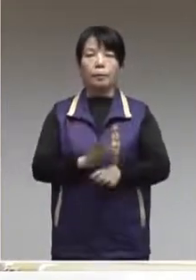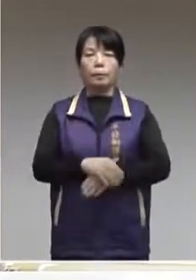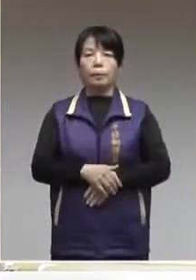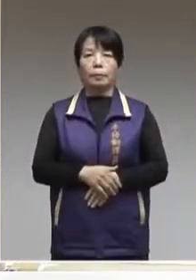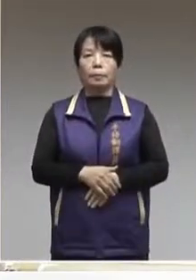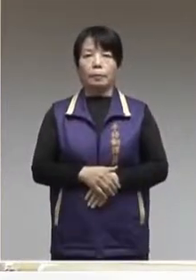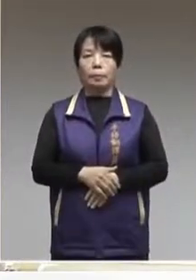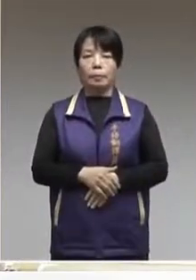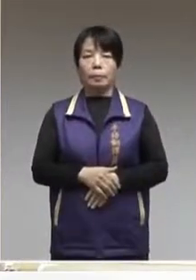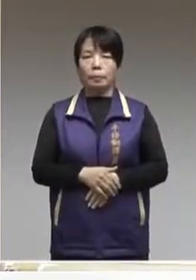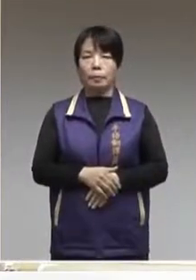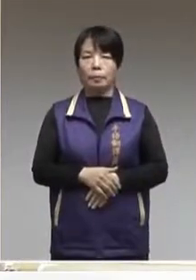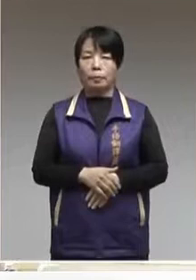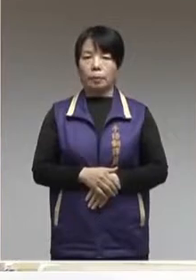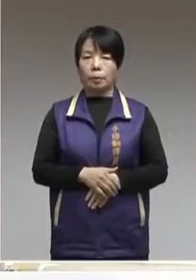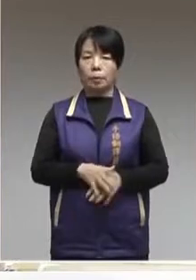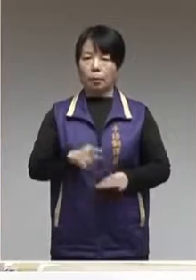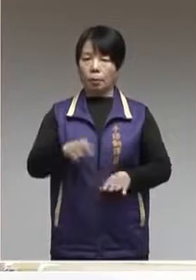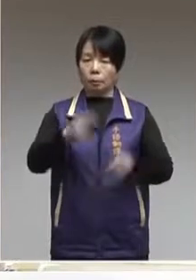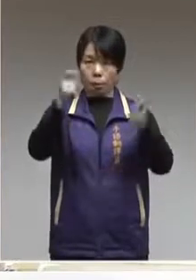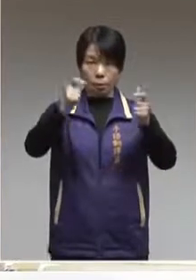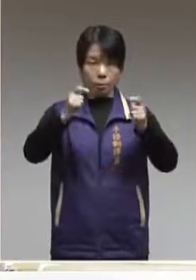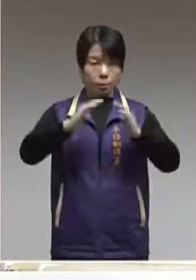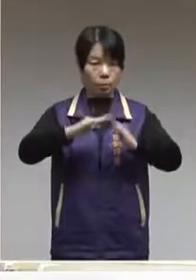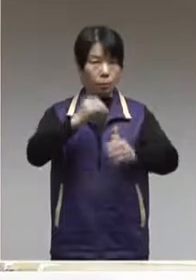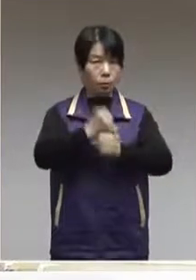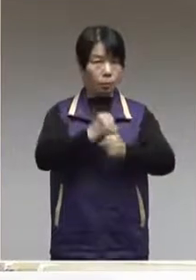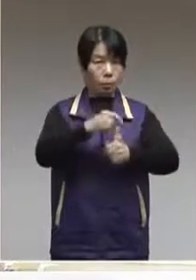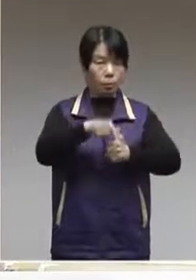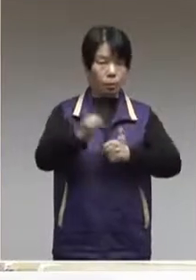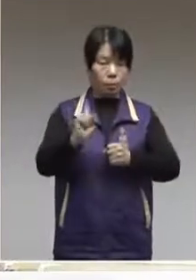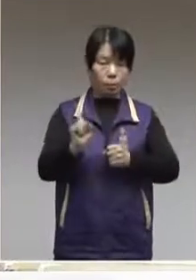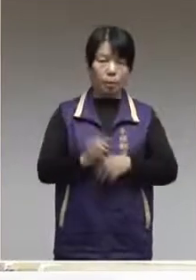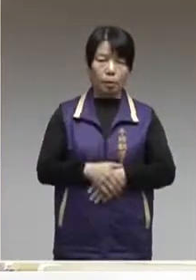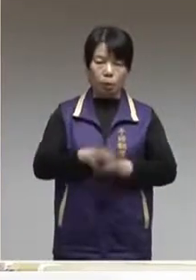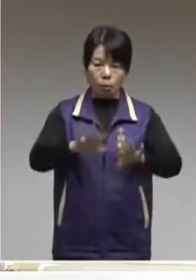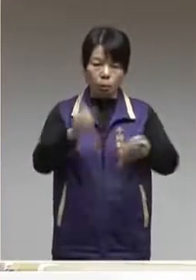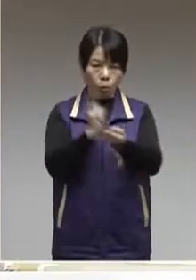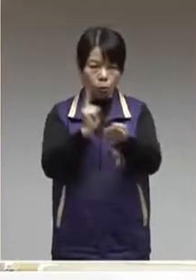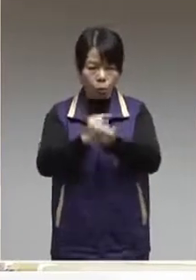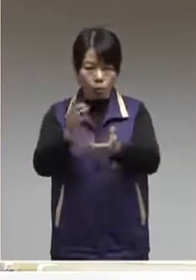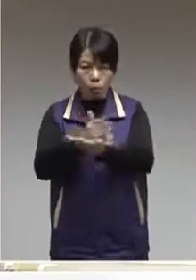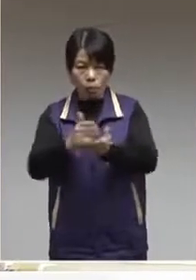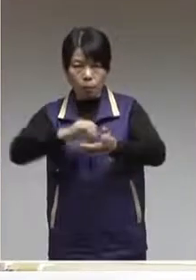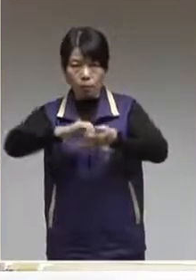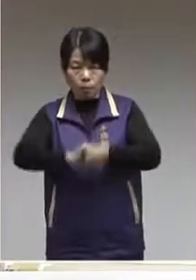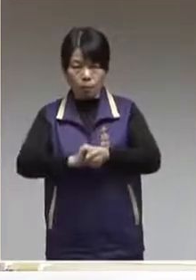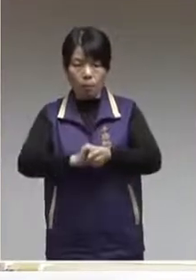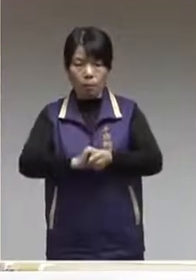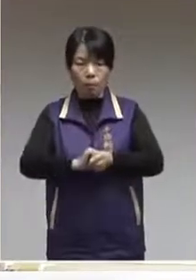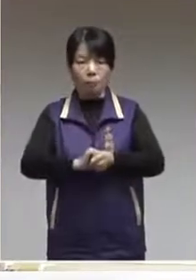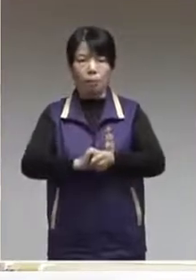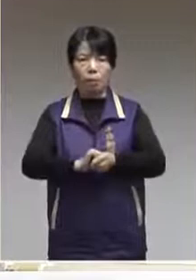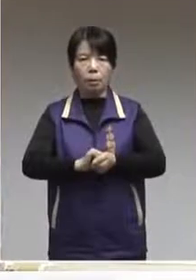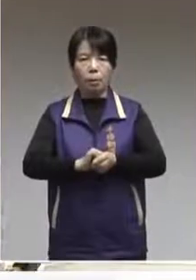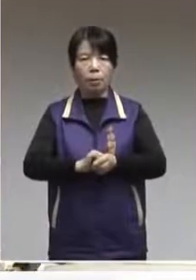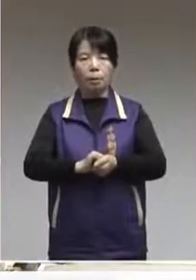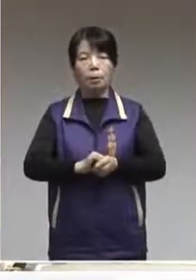对我们这边来讲的话，我们也会依据后续判定阴性的状况去后续处理。以上报告。